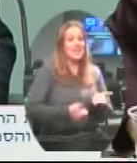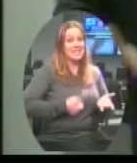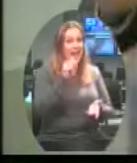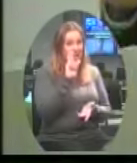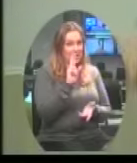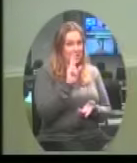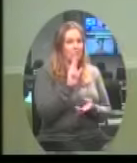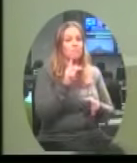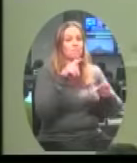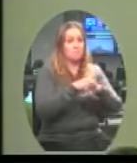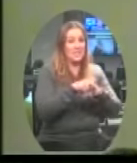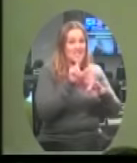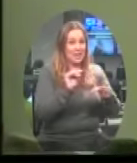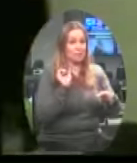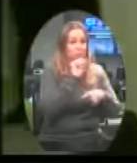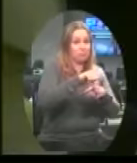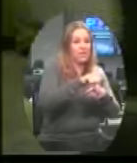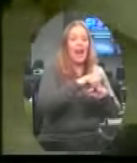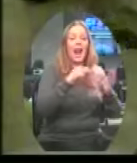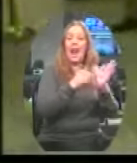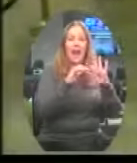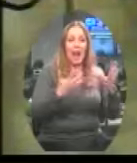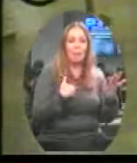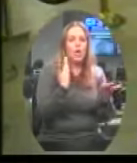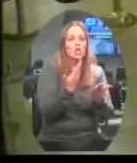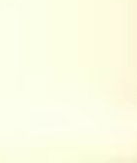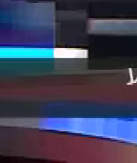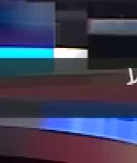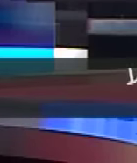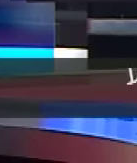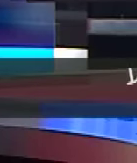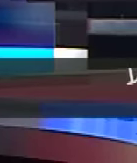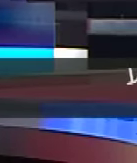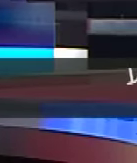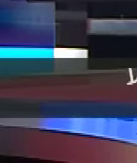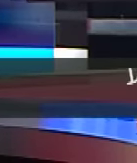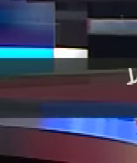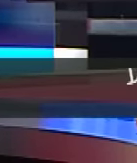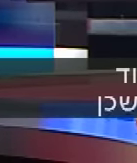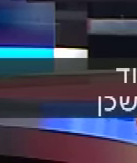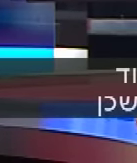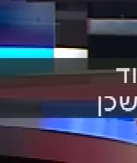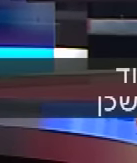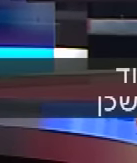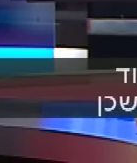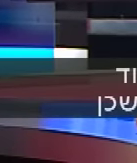לעבור, שכן היועץ המשפטי לממשלה טרם אמר עמדתו בנושא. זה מה שעשתה הכנסת השבוע.